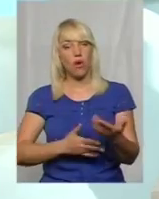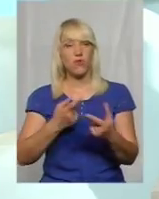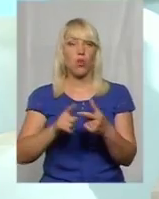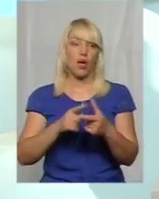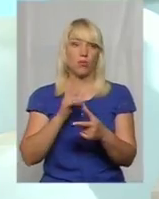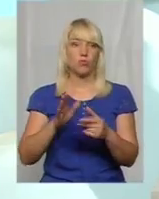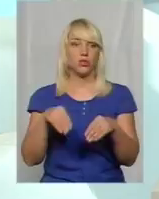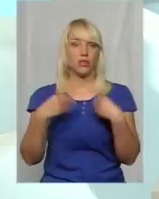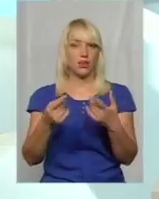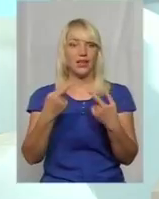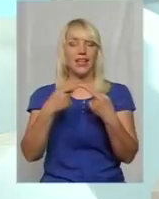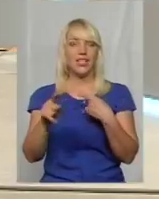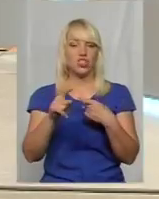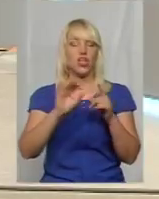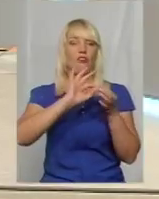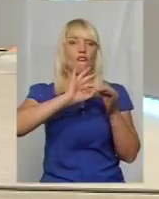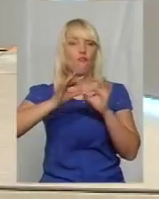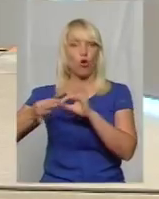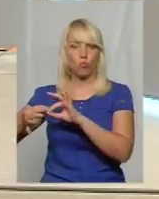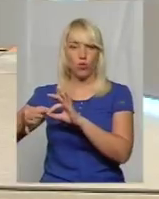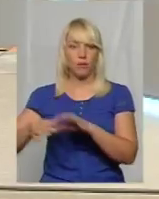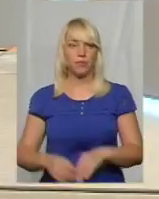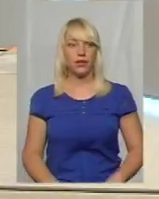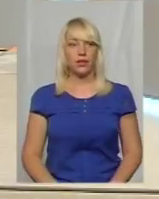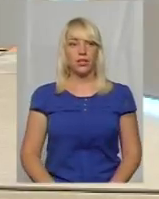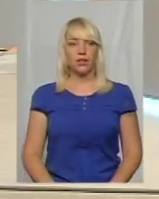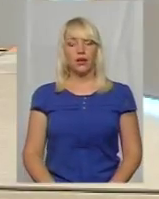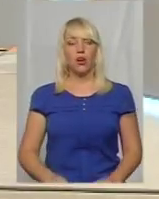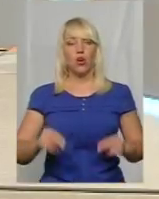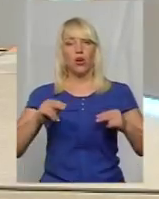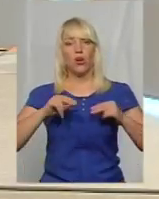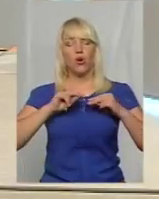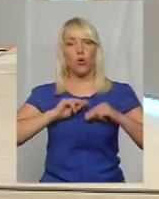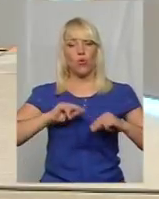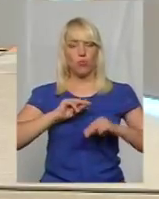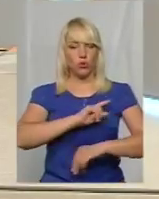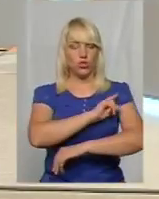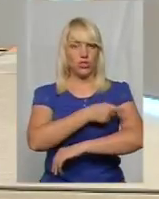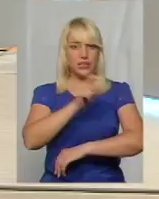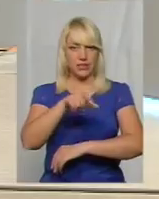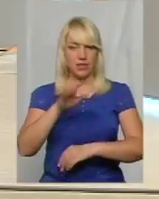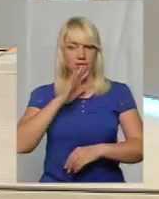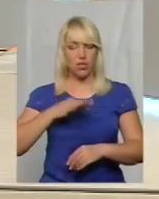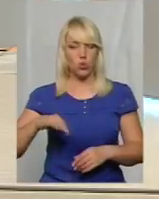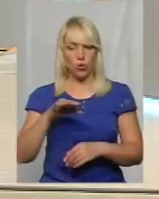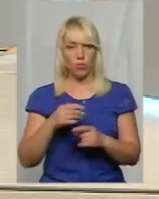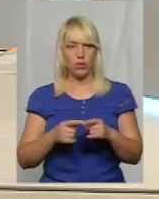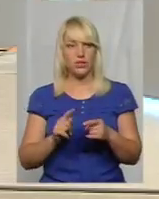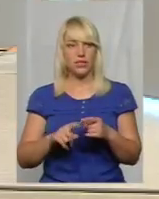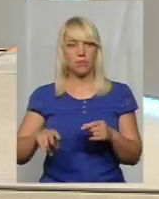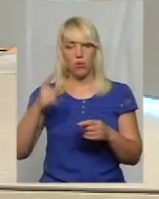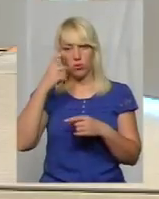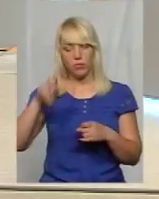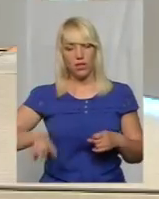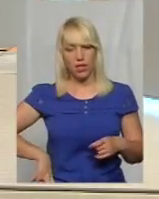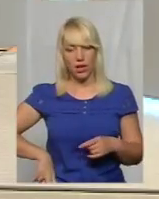інша формула. Угу. І все. Зрозуміло. Про відтік робочої сили з області в одному з наших ефірів повідомив директор Хмельницького